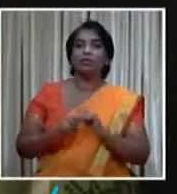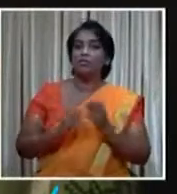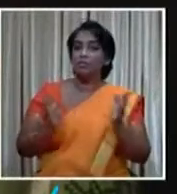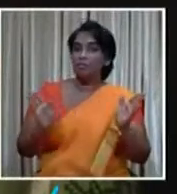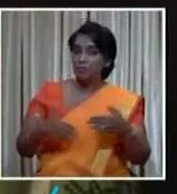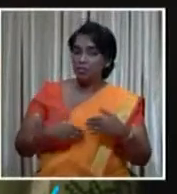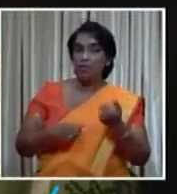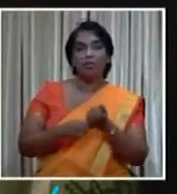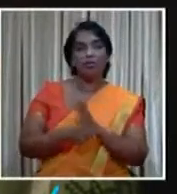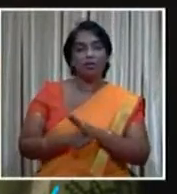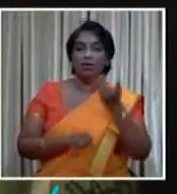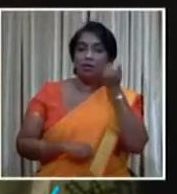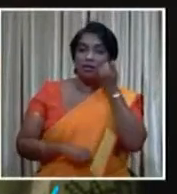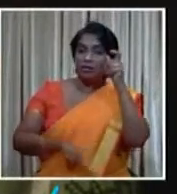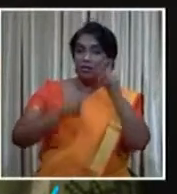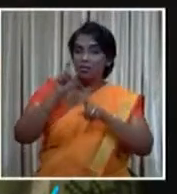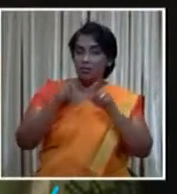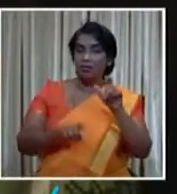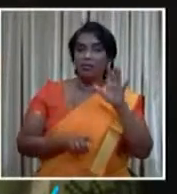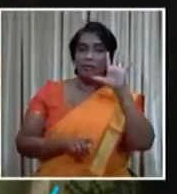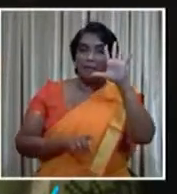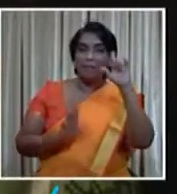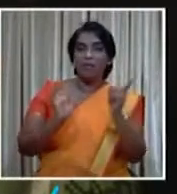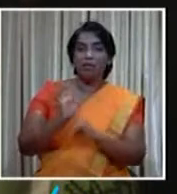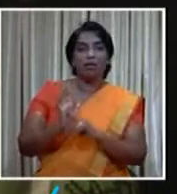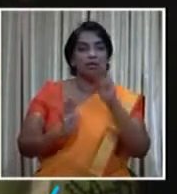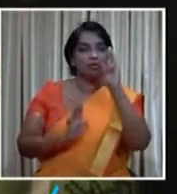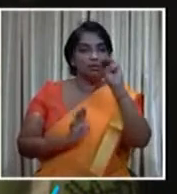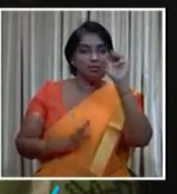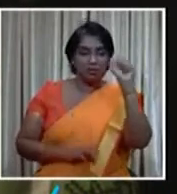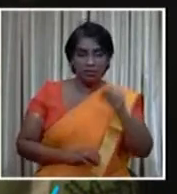තවත් කොවිඩ් රෝගීන්